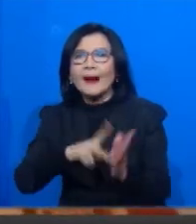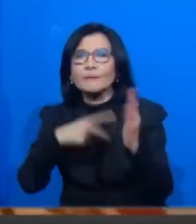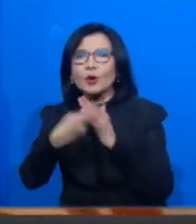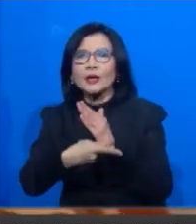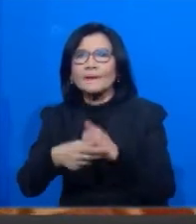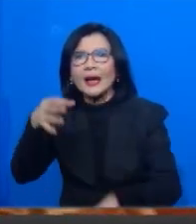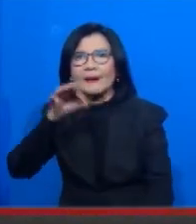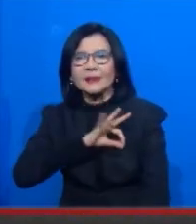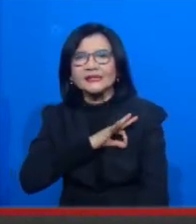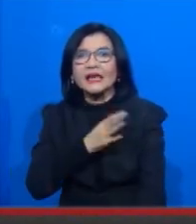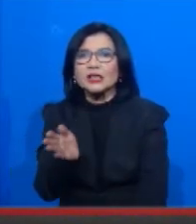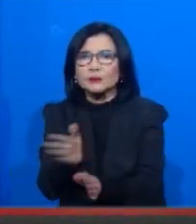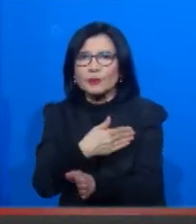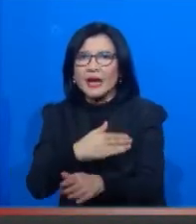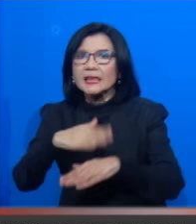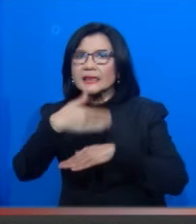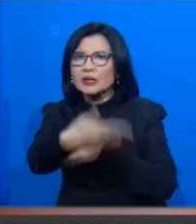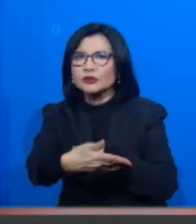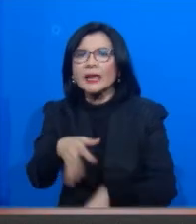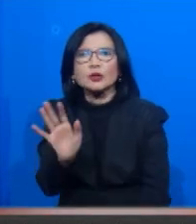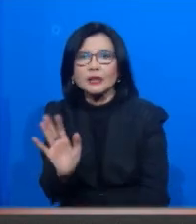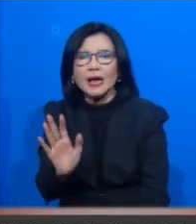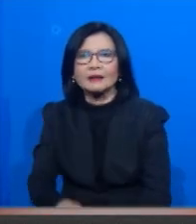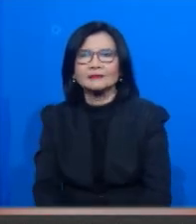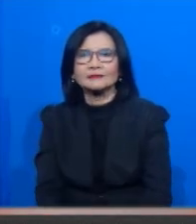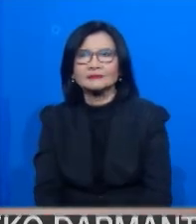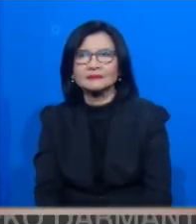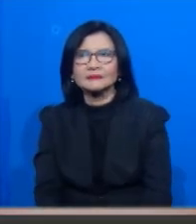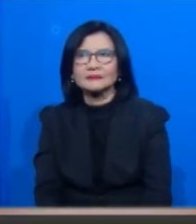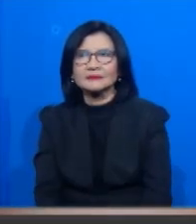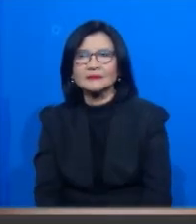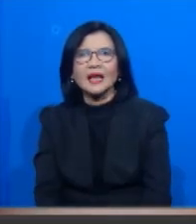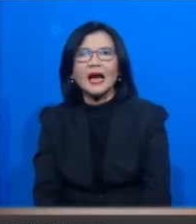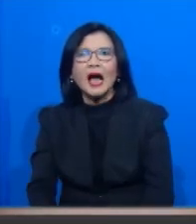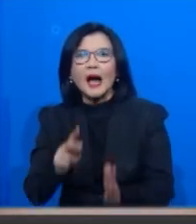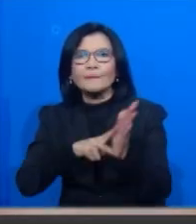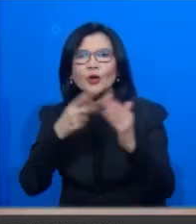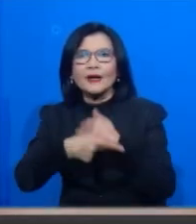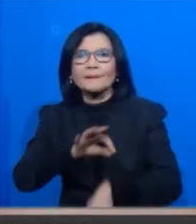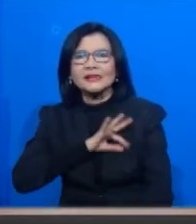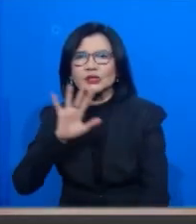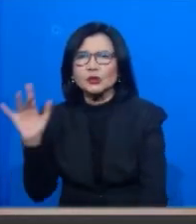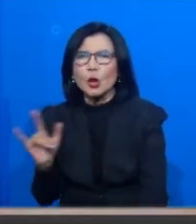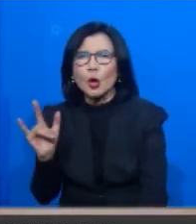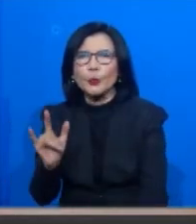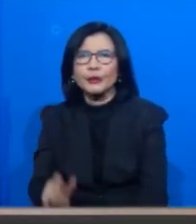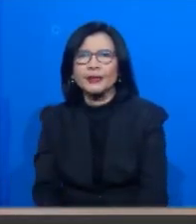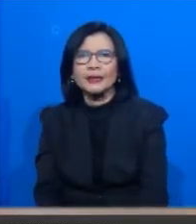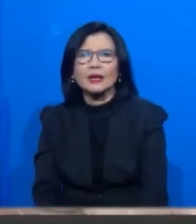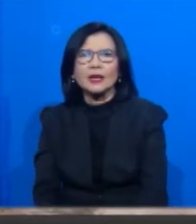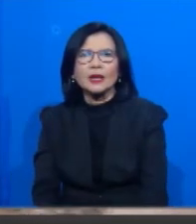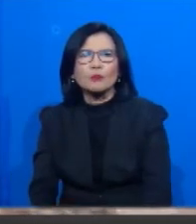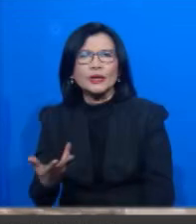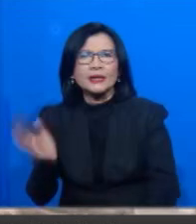bakal dilanjutkan oleh presiden berikutnya? Salah satu yang santer terdengar soal program Presiden Jokowi diragukan bakal berlanjut dengan